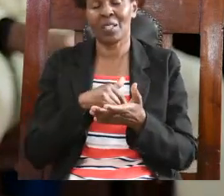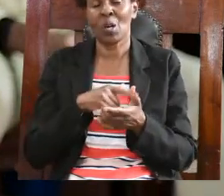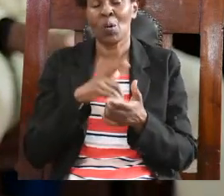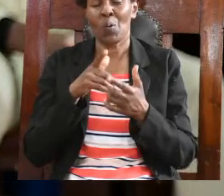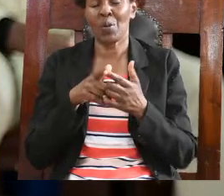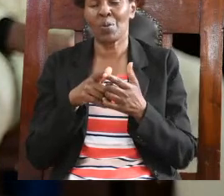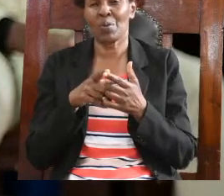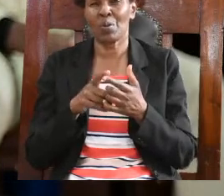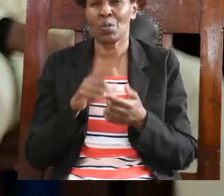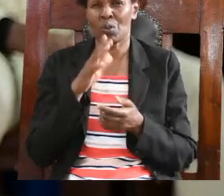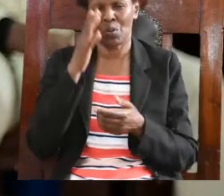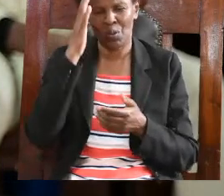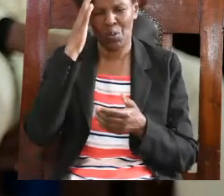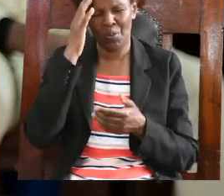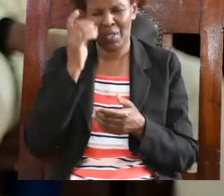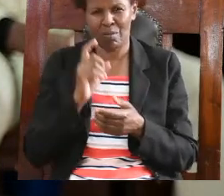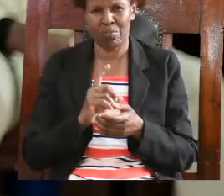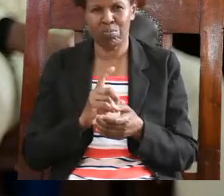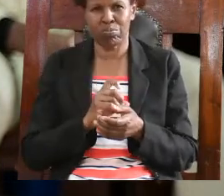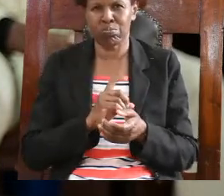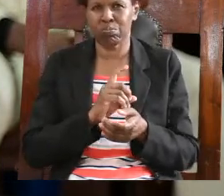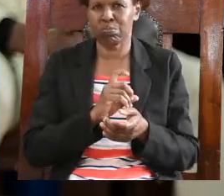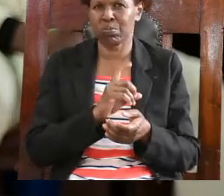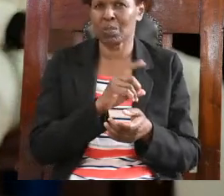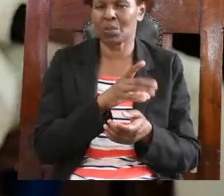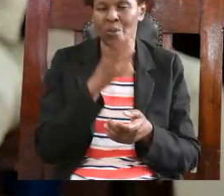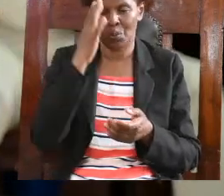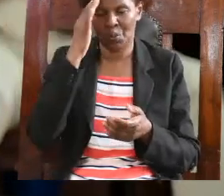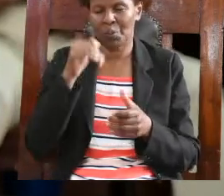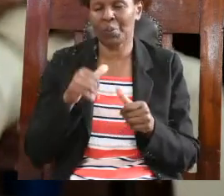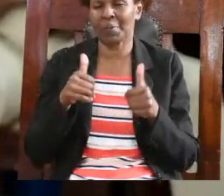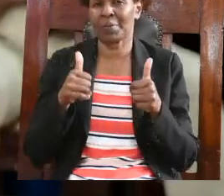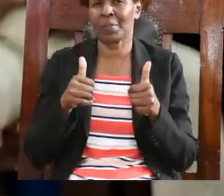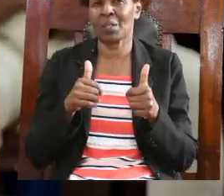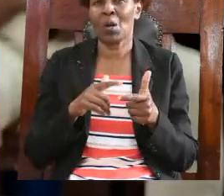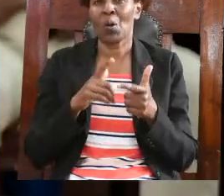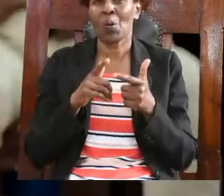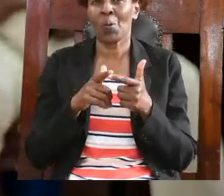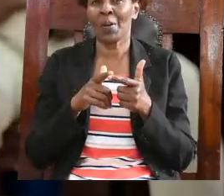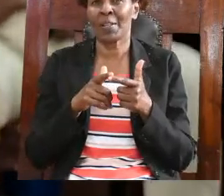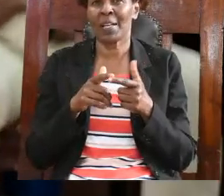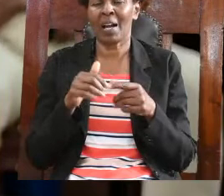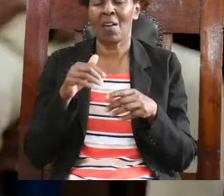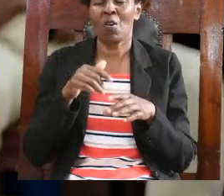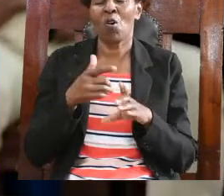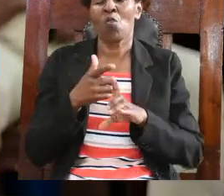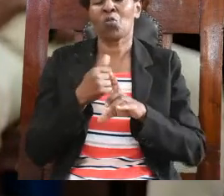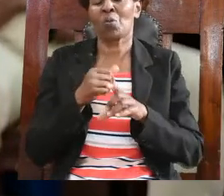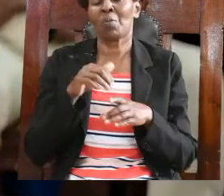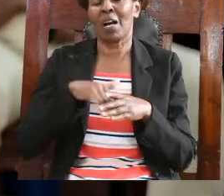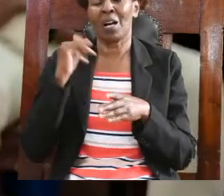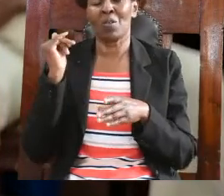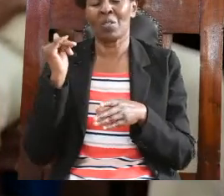katapila. Na najua katapila, tunaelewa katapila vizuri. Na katapila kwa nje ukiangalia hana sura